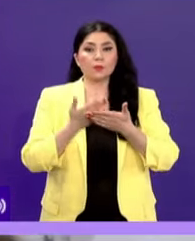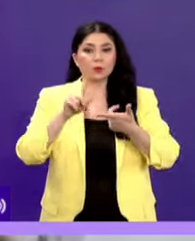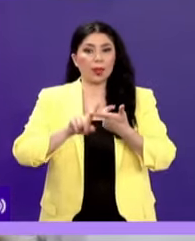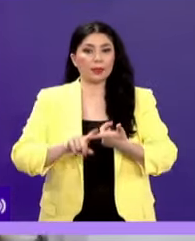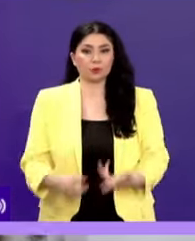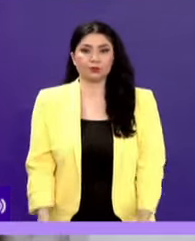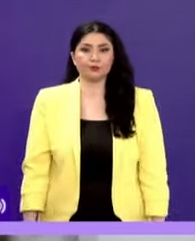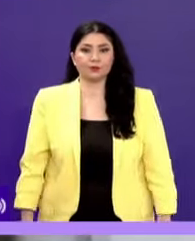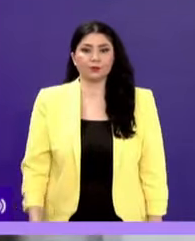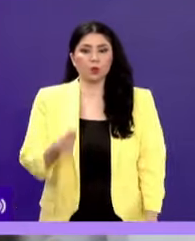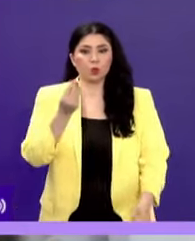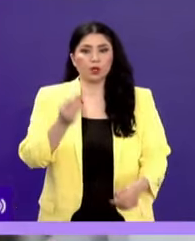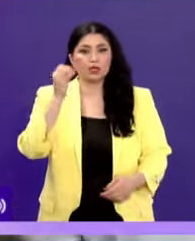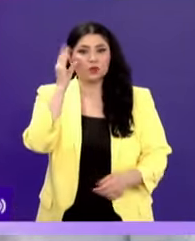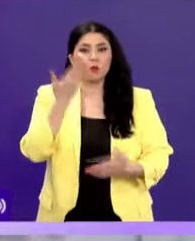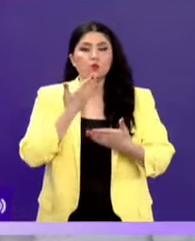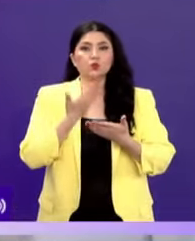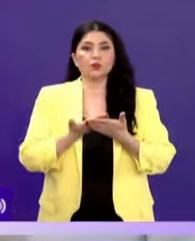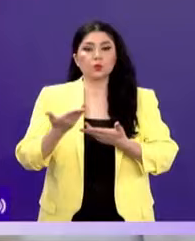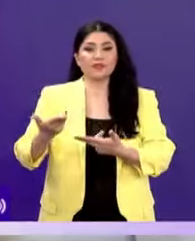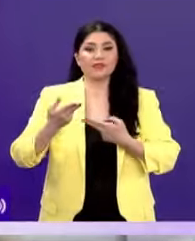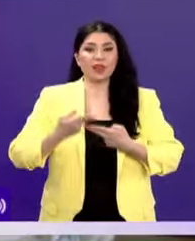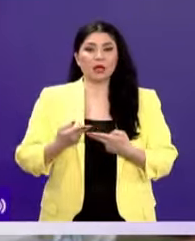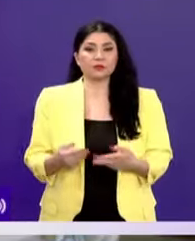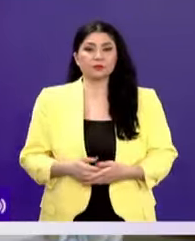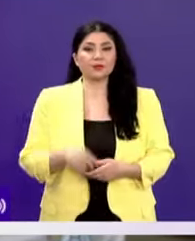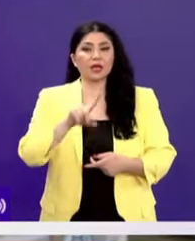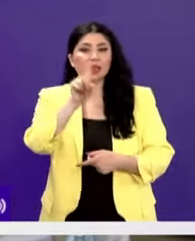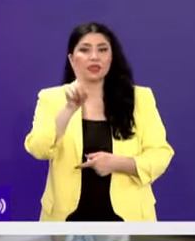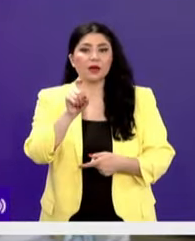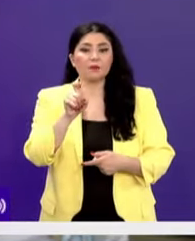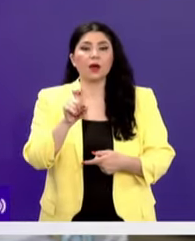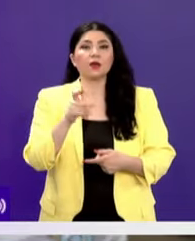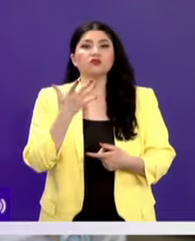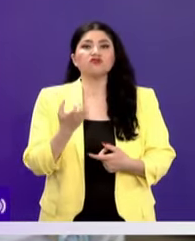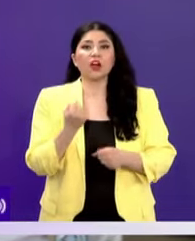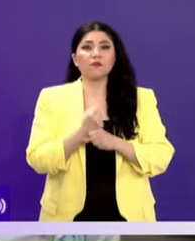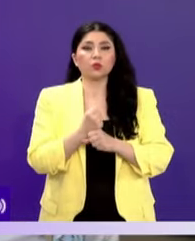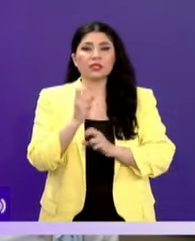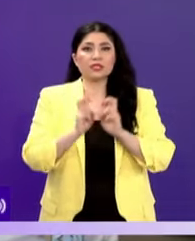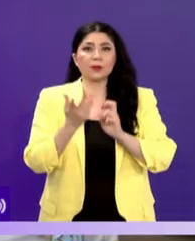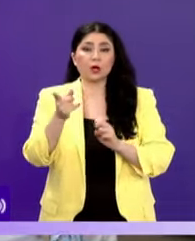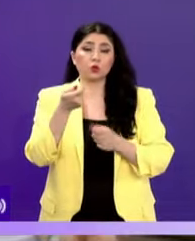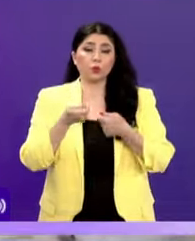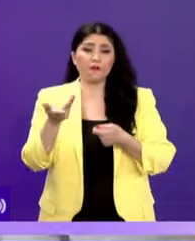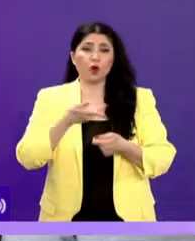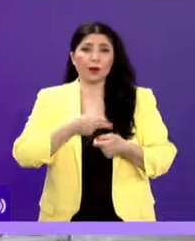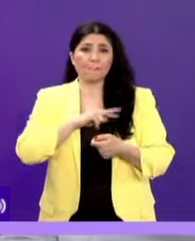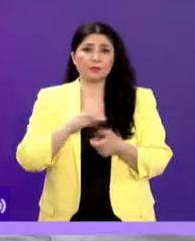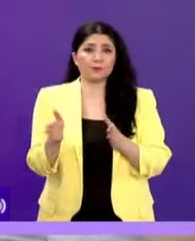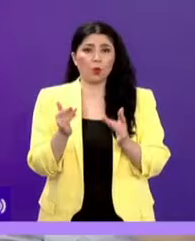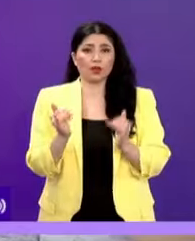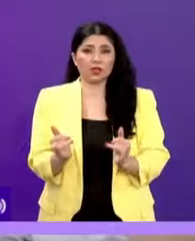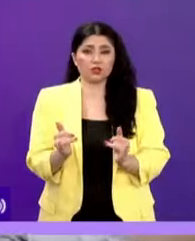intervenție. Bună ziua, mulțumesc pentru invitație. O primă întrebare am pentru dumneavoastră. Ce măsuri a luat instituția pe care o reprezentați în